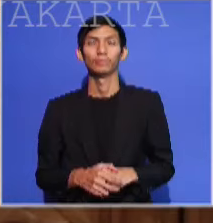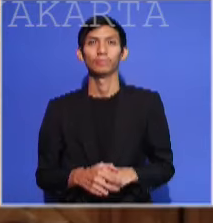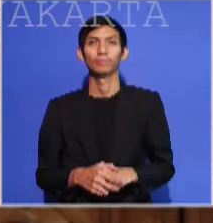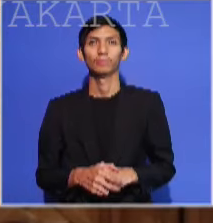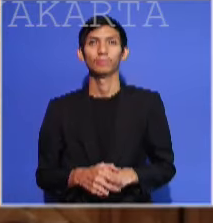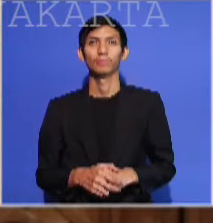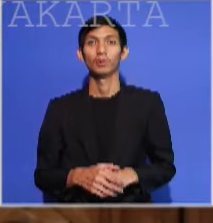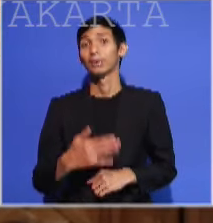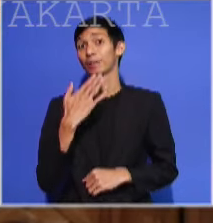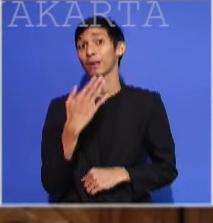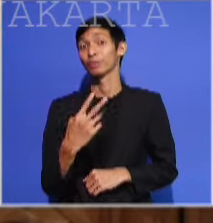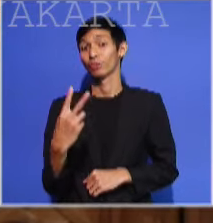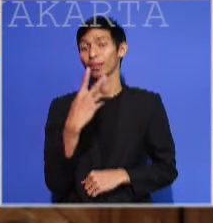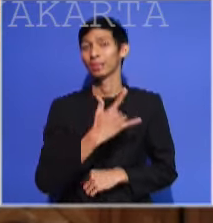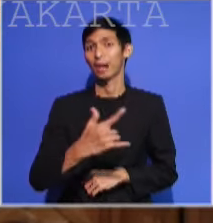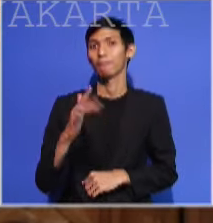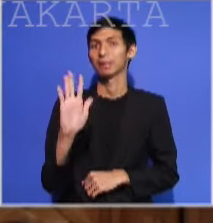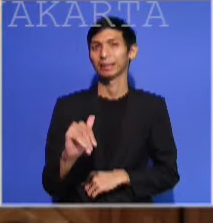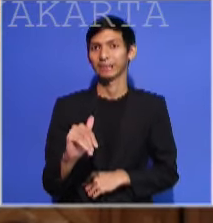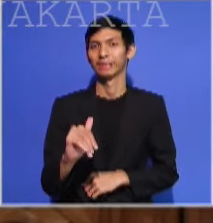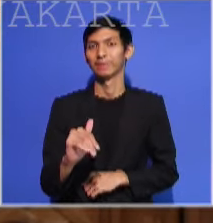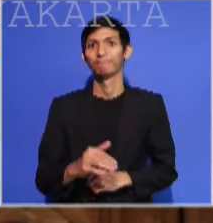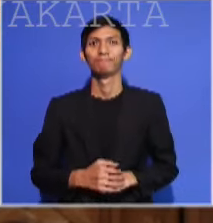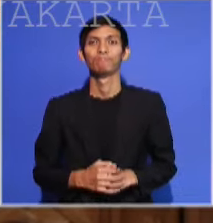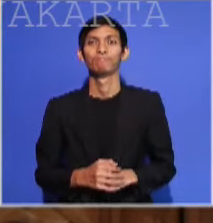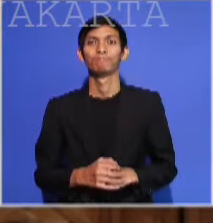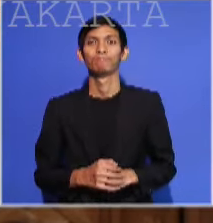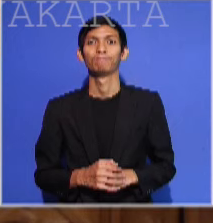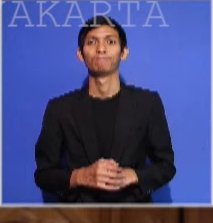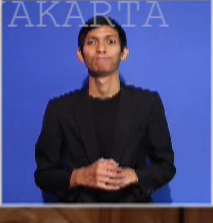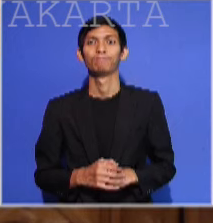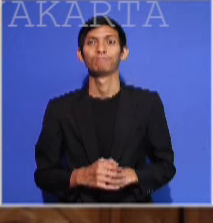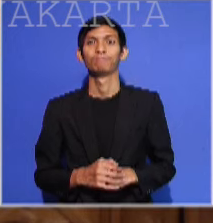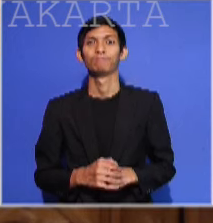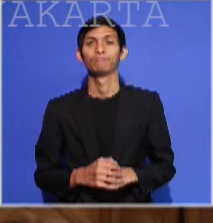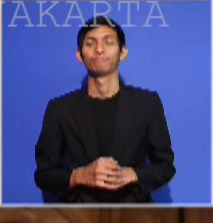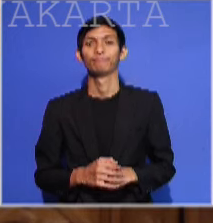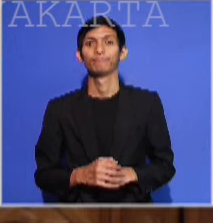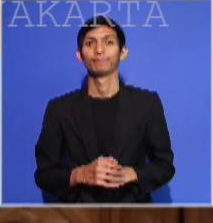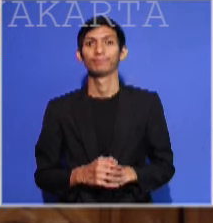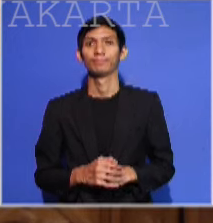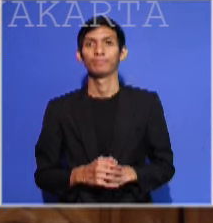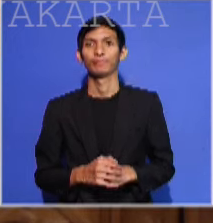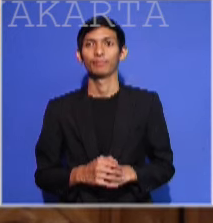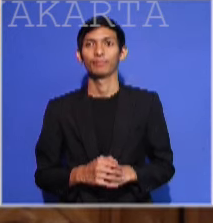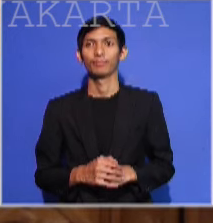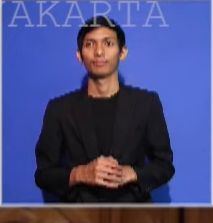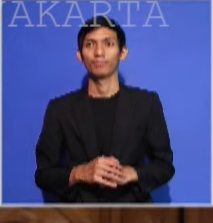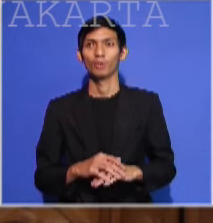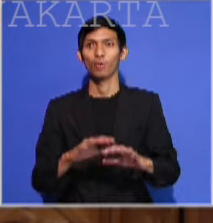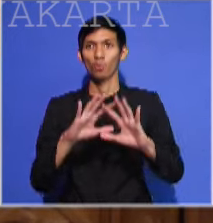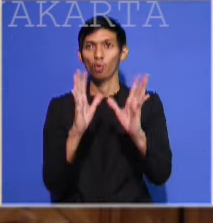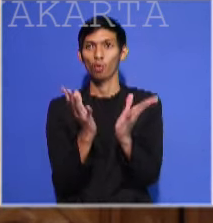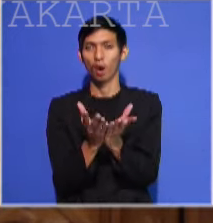Matur nuwun panjenengan tasih setya mirsani yukiwarto. Para pamirsa, komoditas olah tetanen labu Jepang ingkang sakmenika sawak adreng